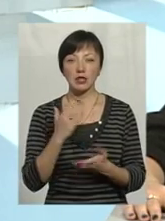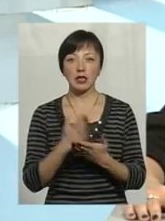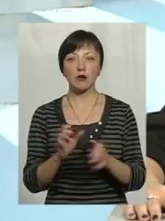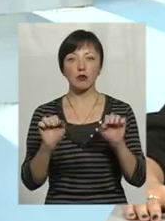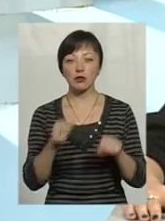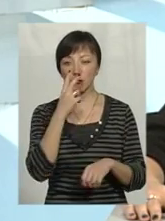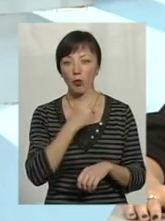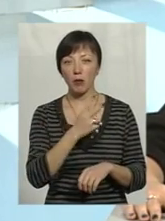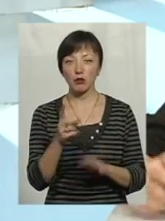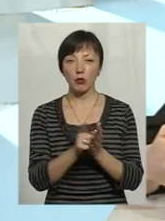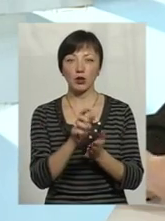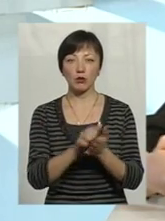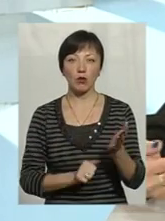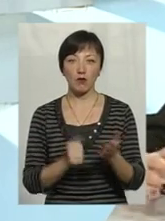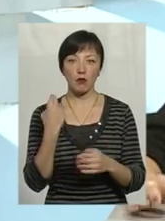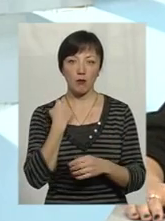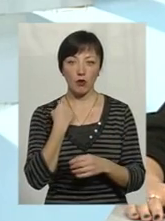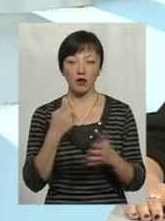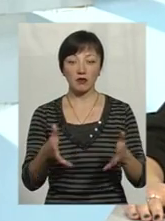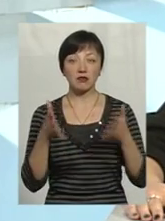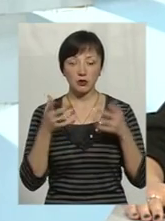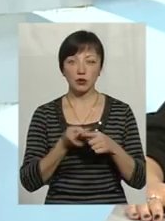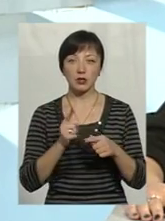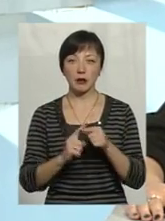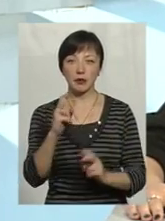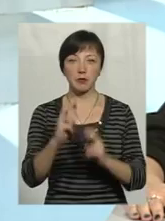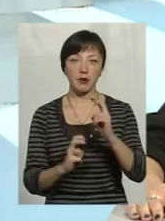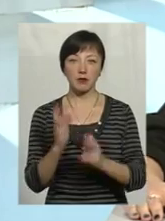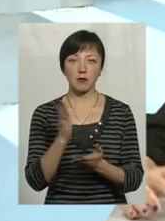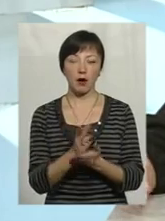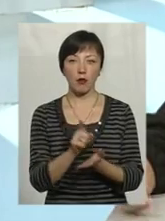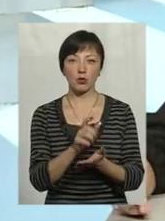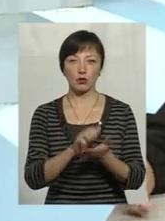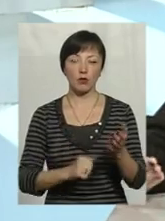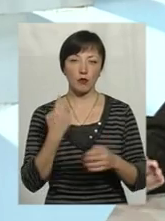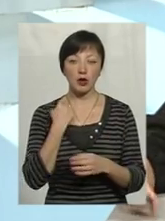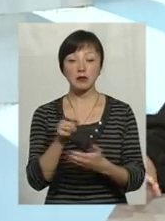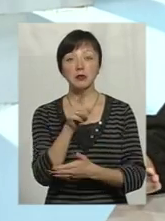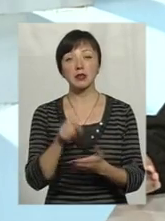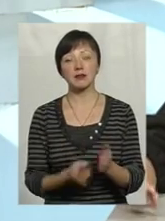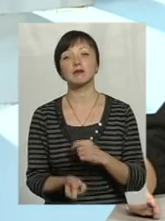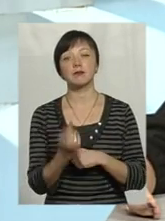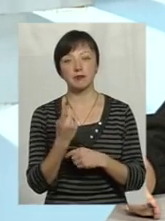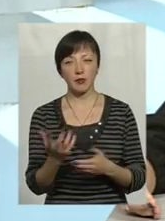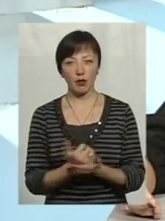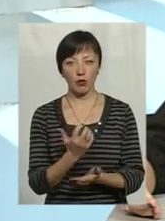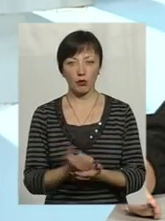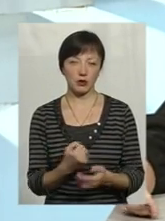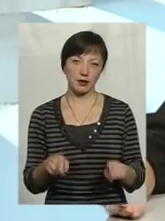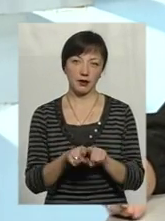можливість побачити податковий борг. І от чітко видно, що це підприємство має податковий борг. Тому запитання, звідки доходи